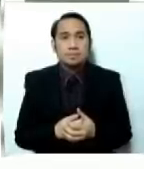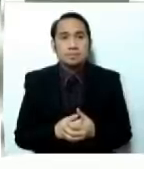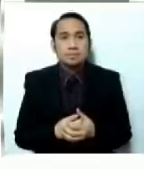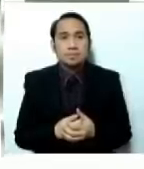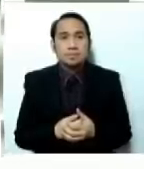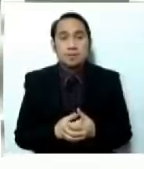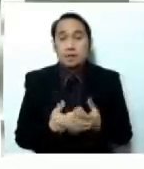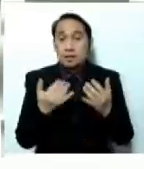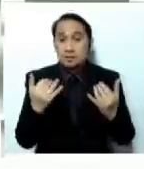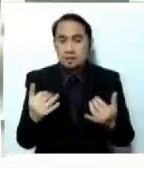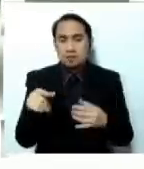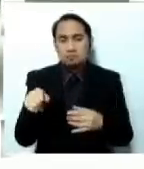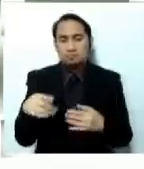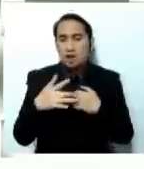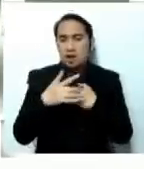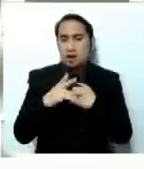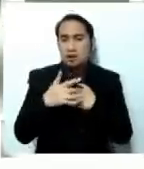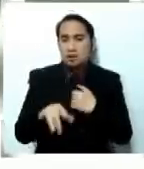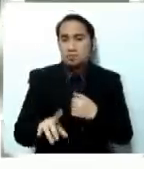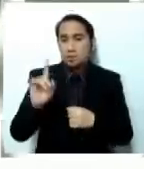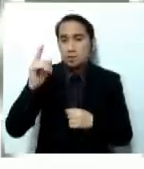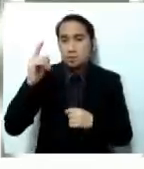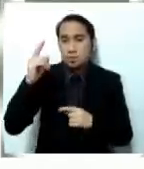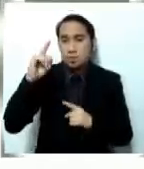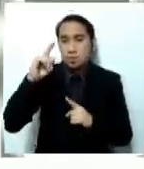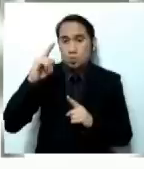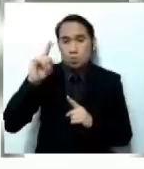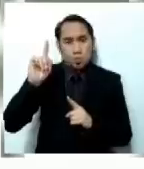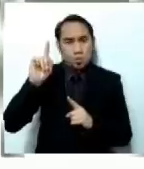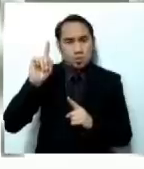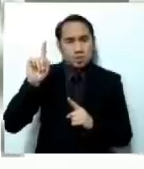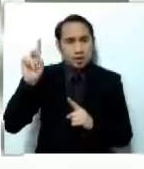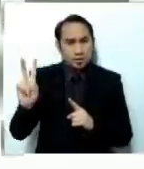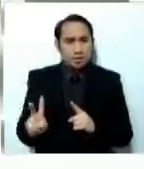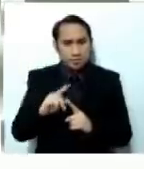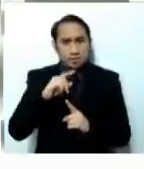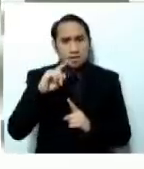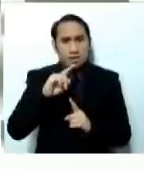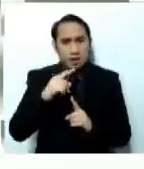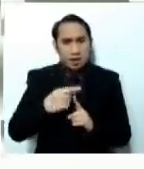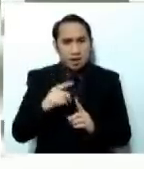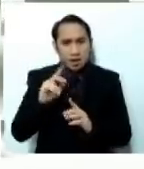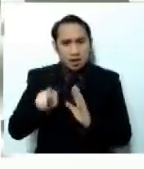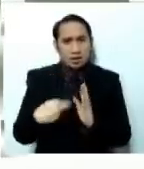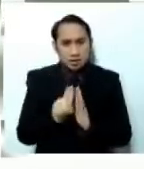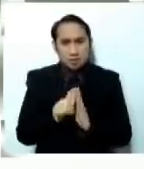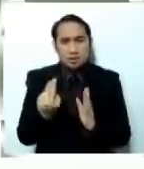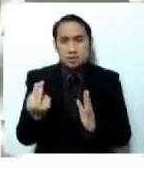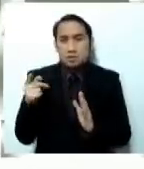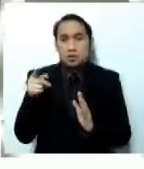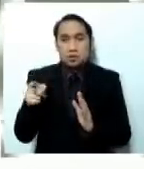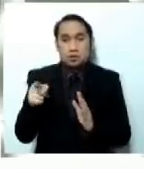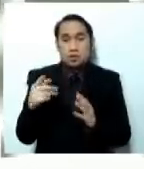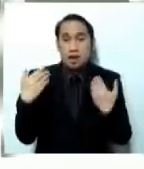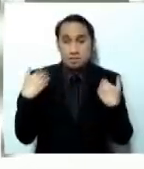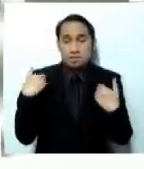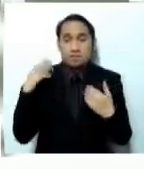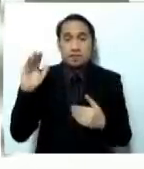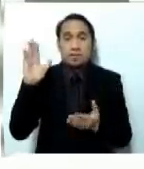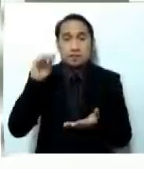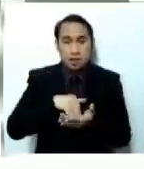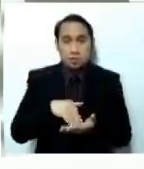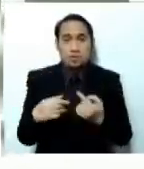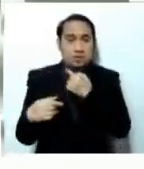Pia, napaaga ng halos isa't kalahating oras ang paglanding ng eroplanong may dala ng 15,000 doses ng Sputnik V